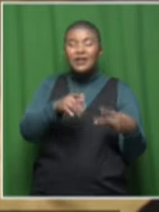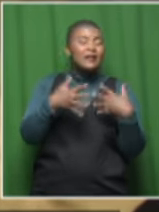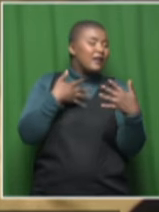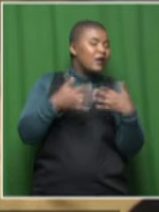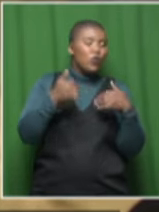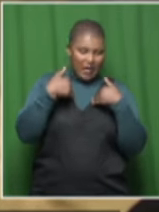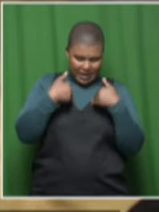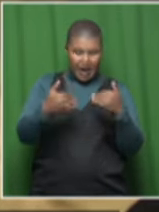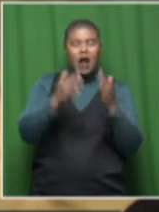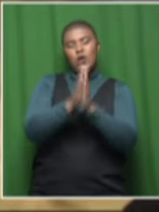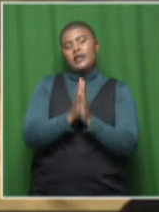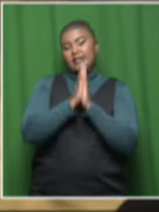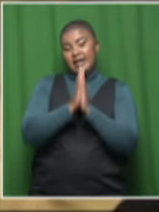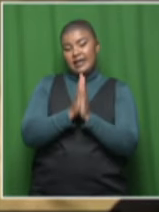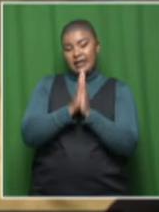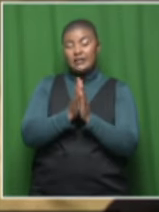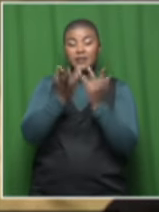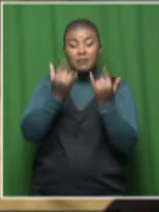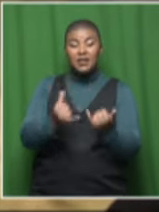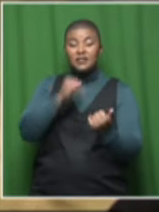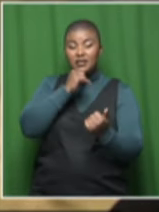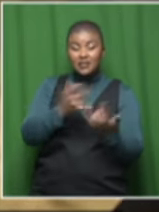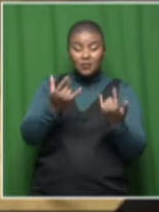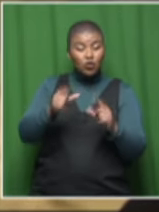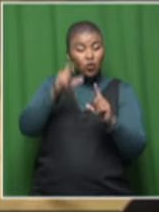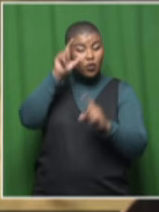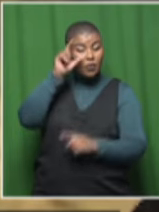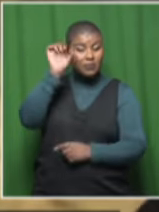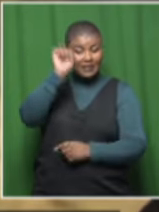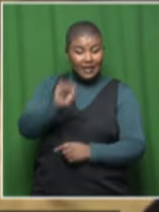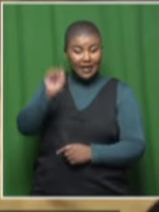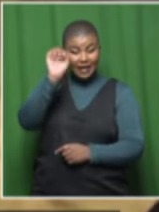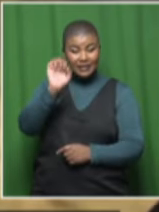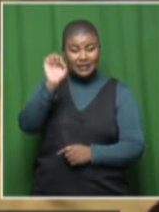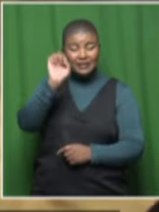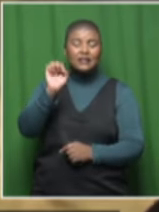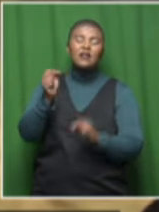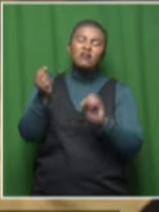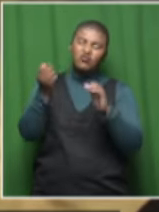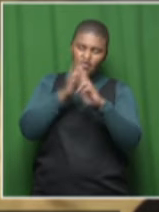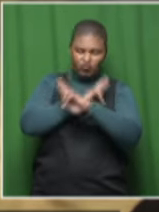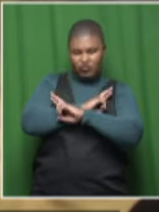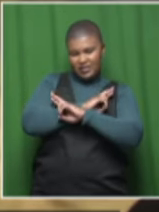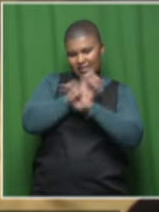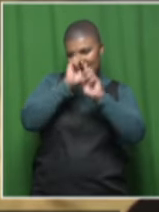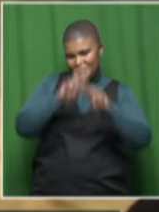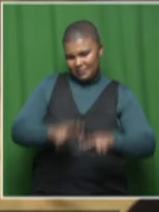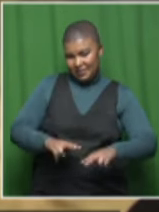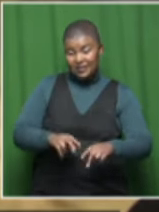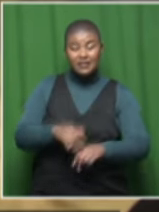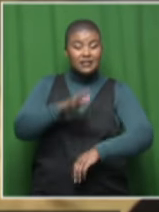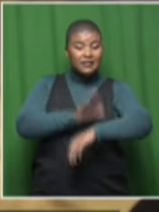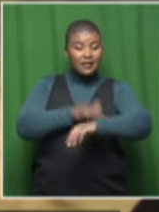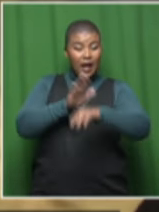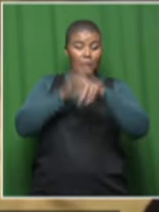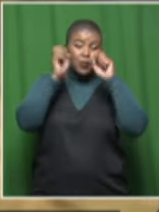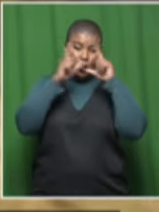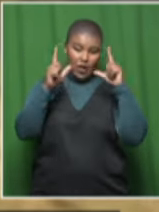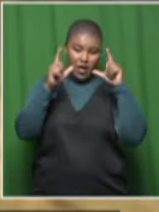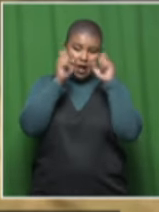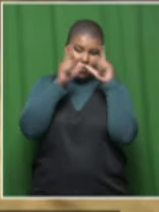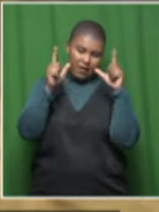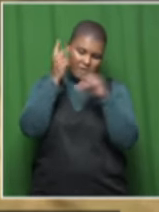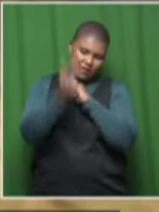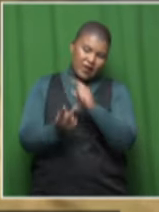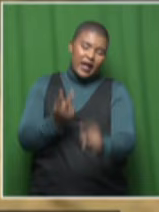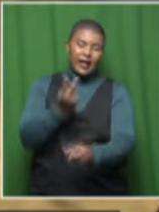ke akaphumule ngokuthula le lokukhala kwecilongo, avuka ehlangabeza inkosi kanye nabo bonke ababandulela